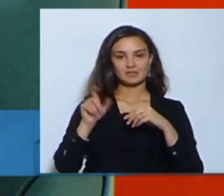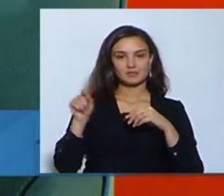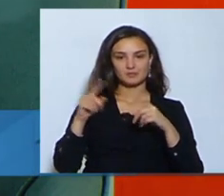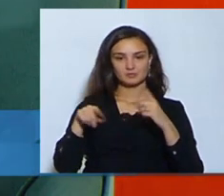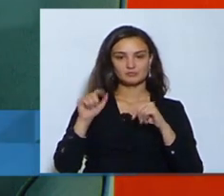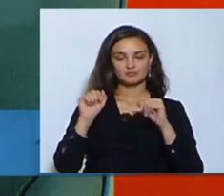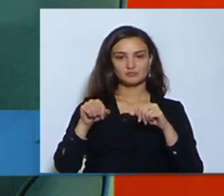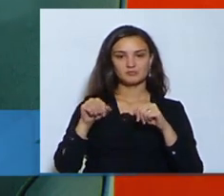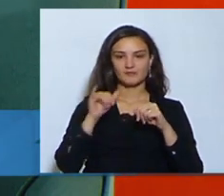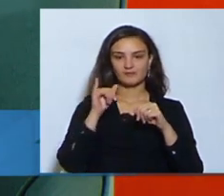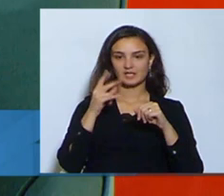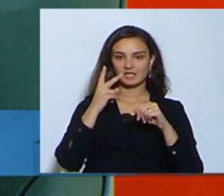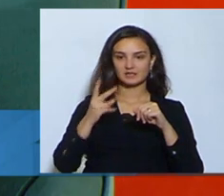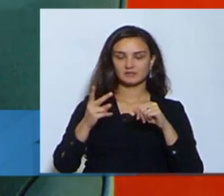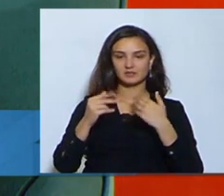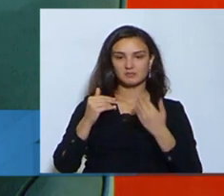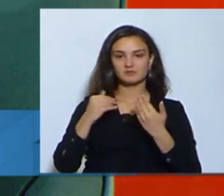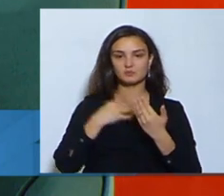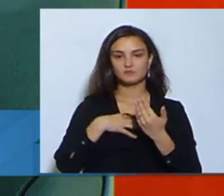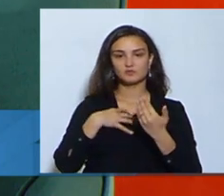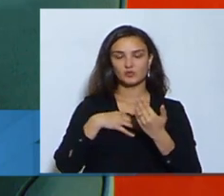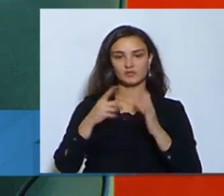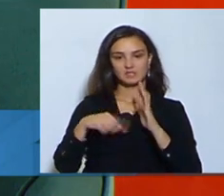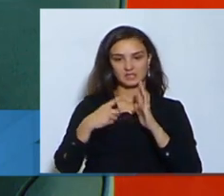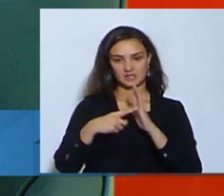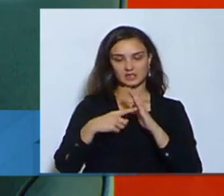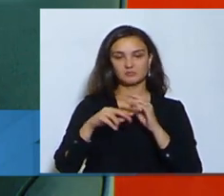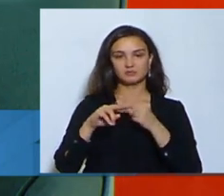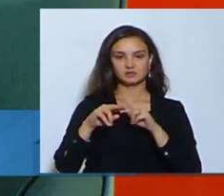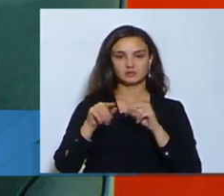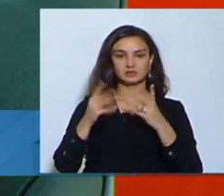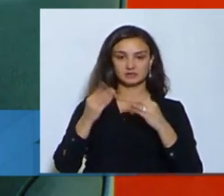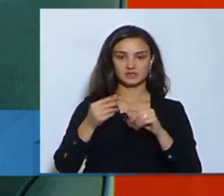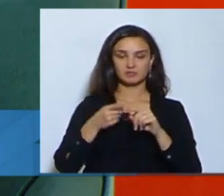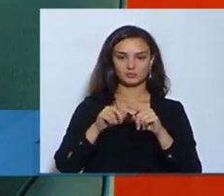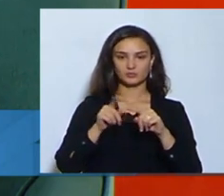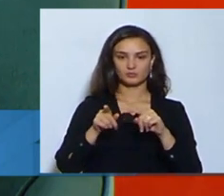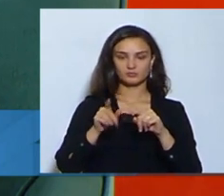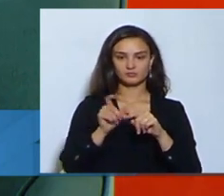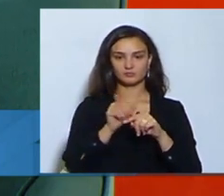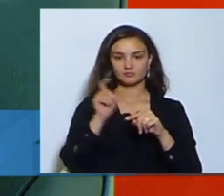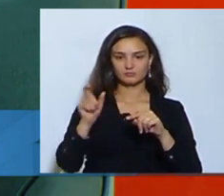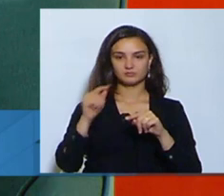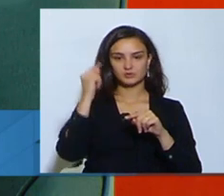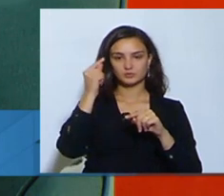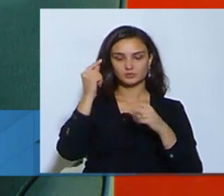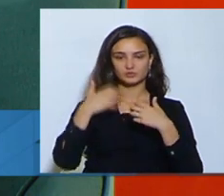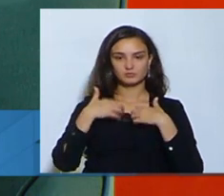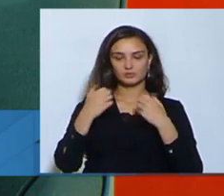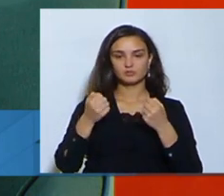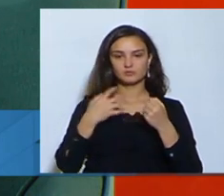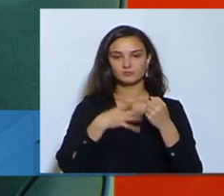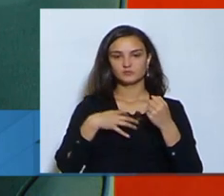ადამიანები შეიძლება ვერ ამჩნევდნენ მათთვის მნიშვნელოვან საკითხებს, ხო? და ანუ ეს დღე რაღაცნაირად გამოკვეთს ფსიქიკური